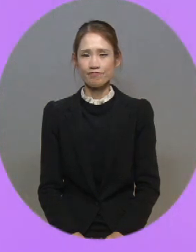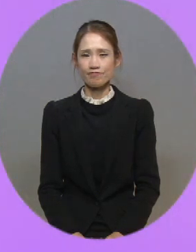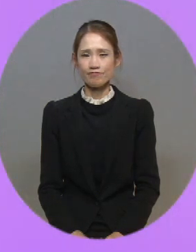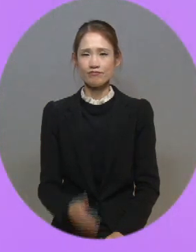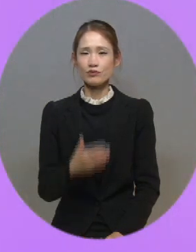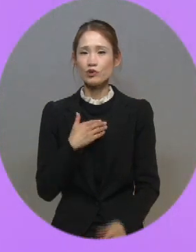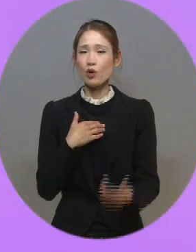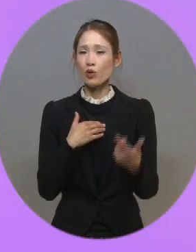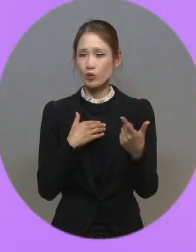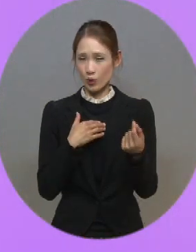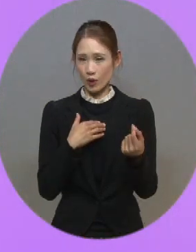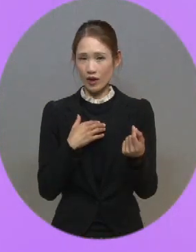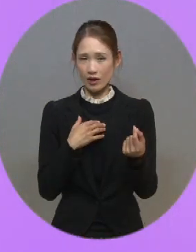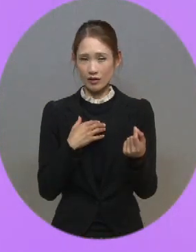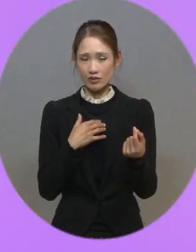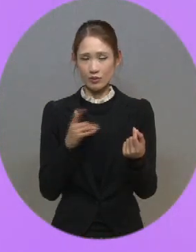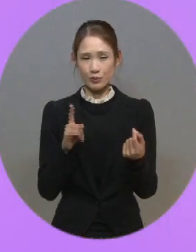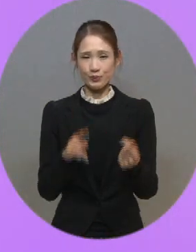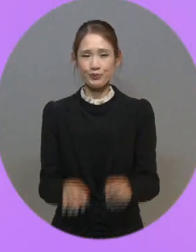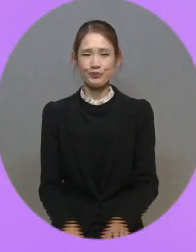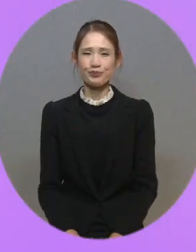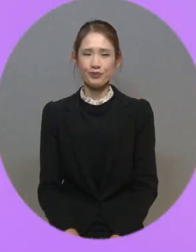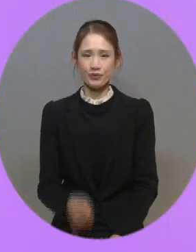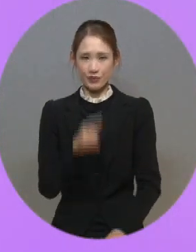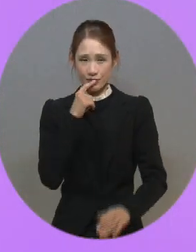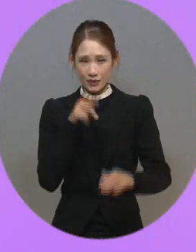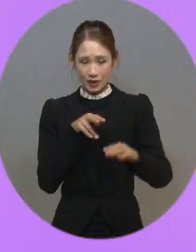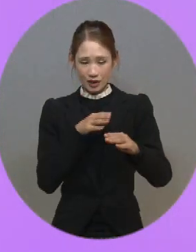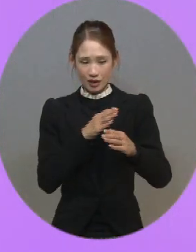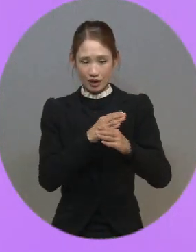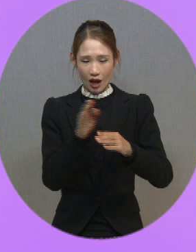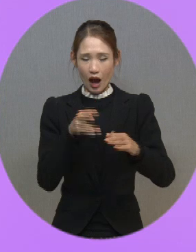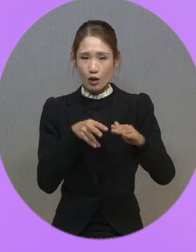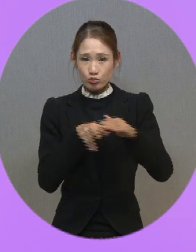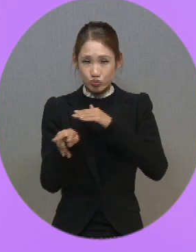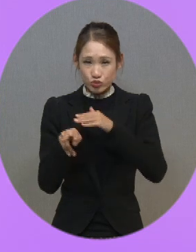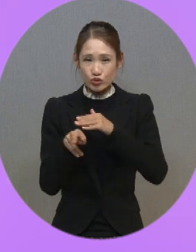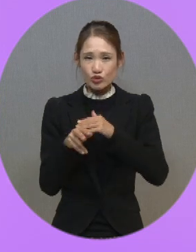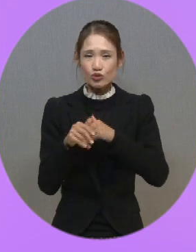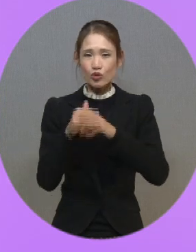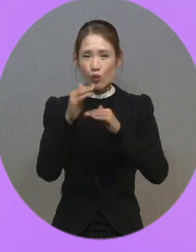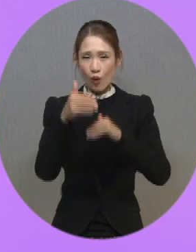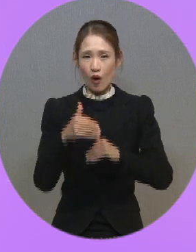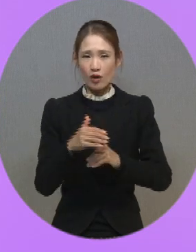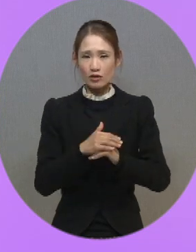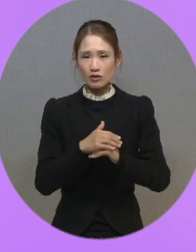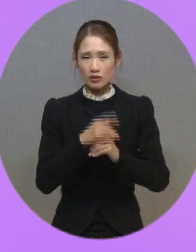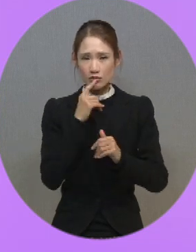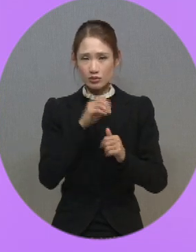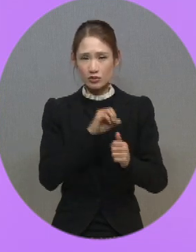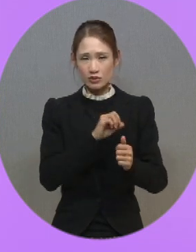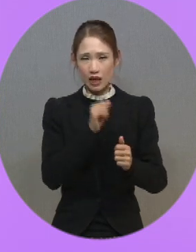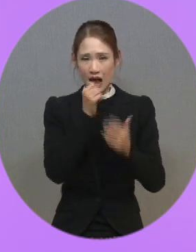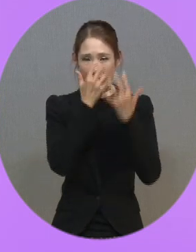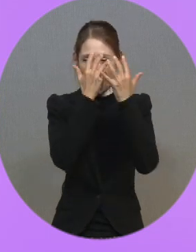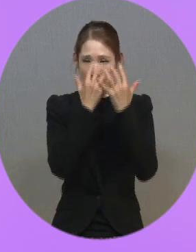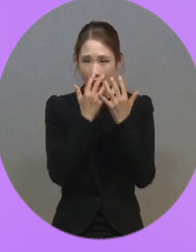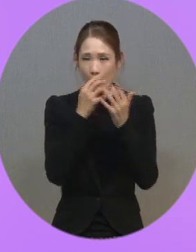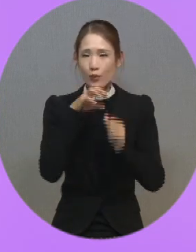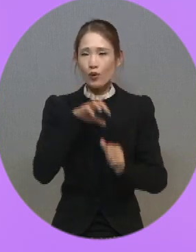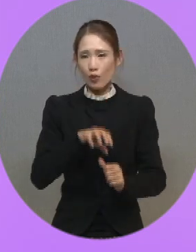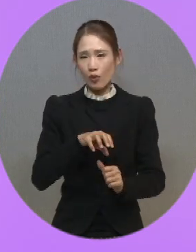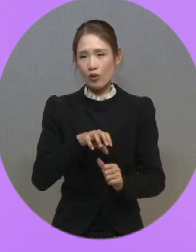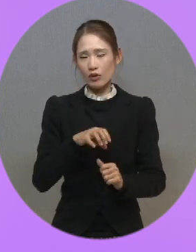저도 굉장히 탈북하는 과정에 또 북송돼서 이제 감옥에서 아픔을 겪었고 그